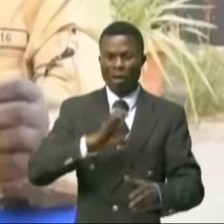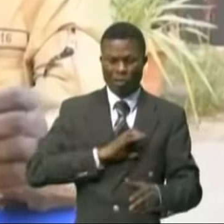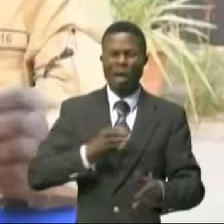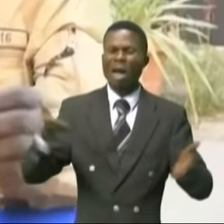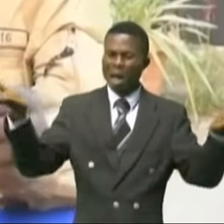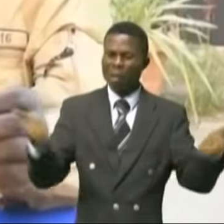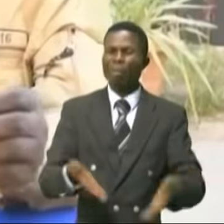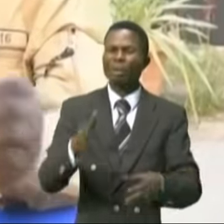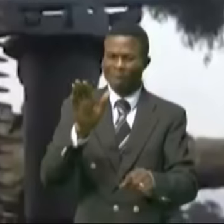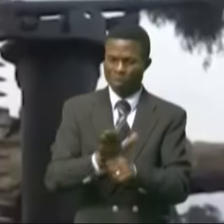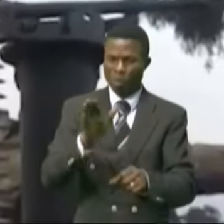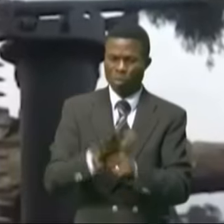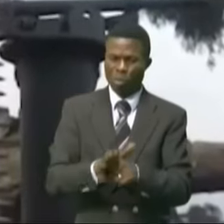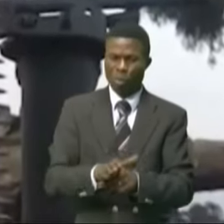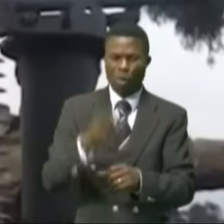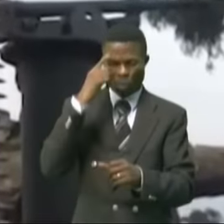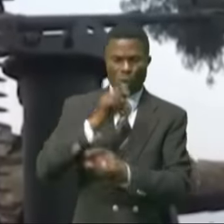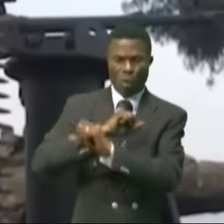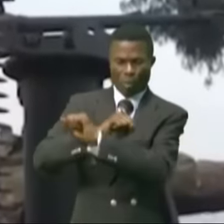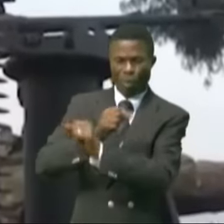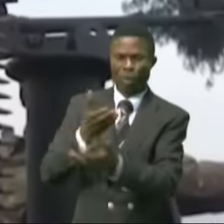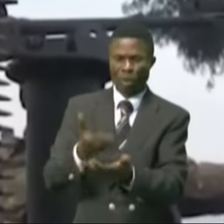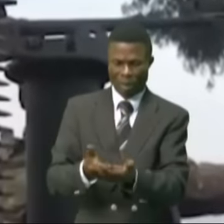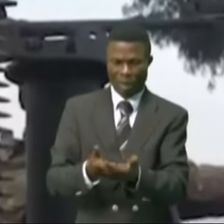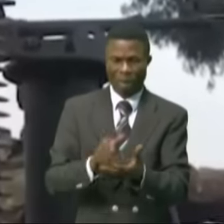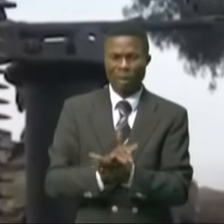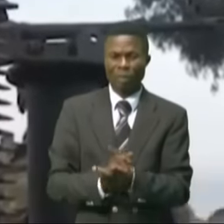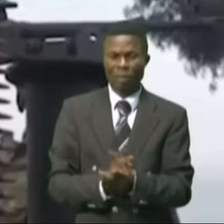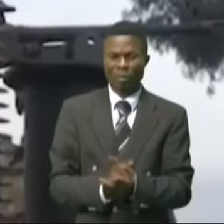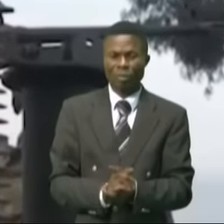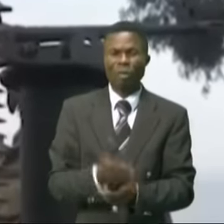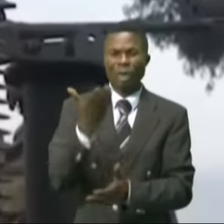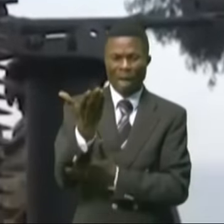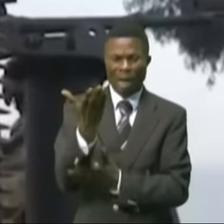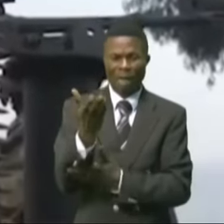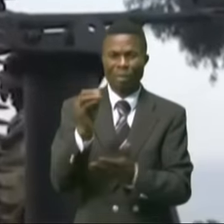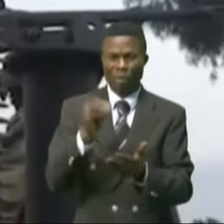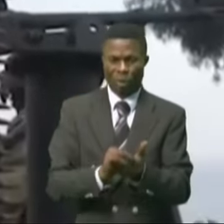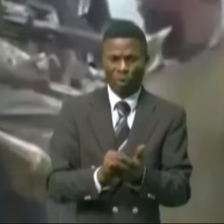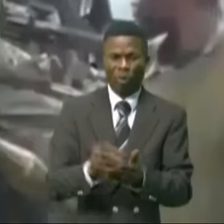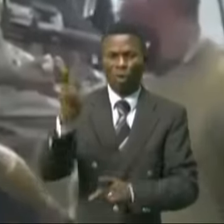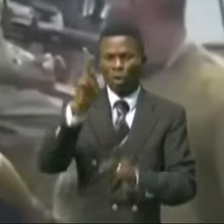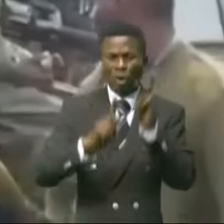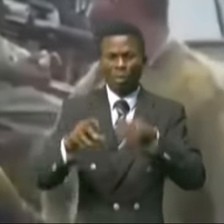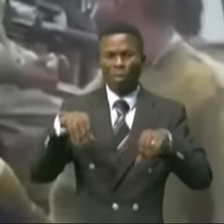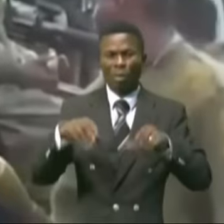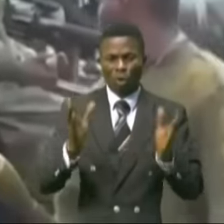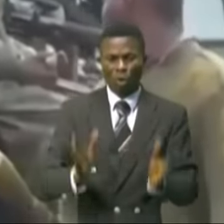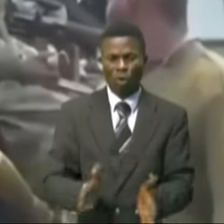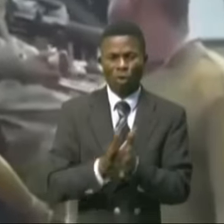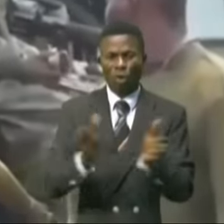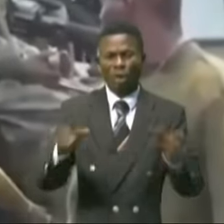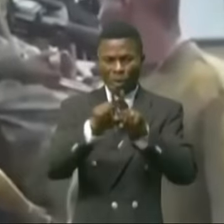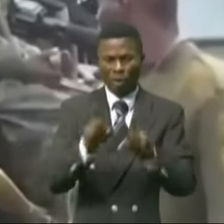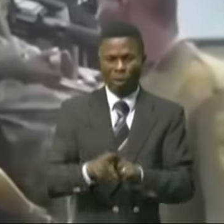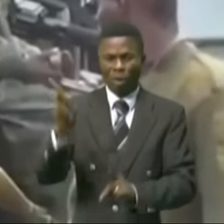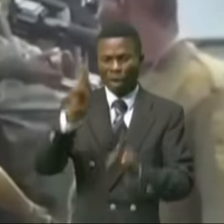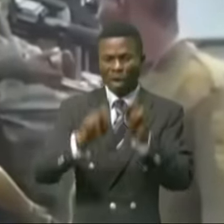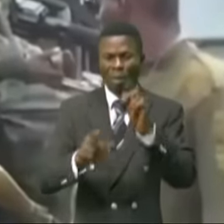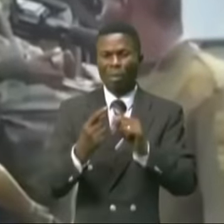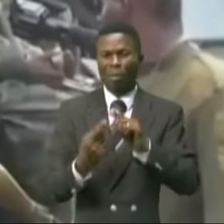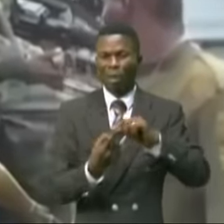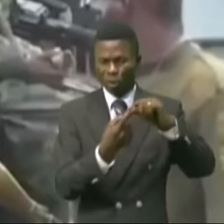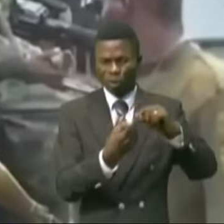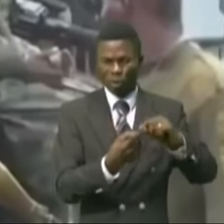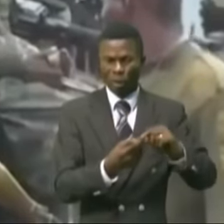trouver là-bas pour protéger. Maurice Awuru Mamba appelle par ailleurs la population congolaise en général et plus